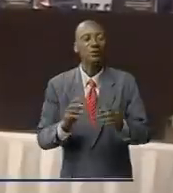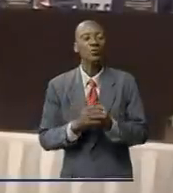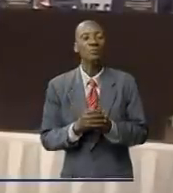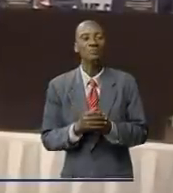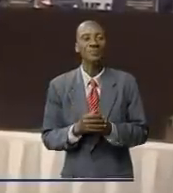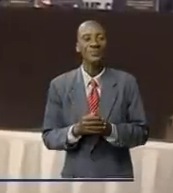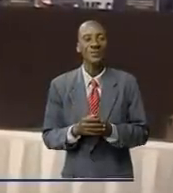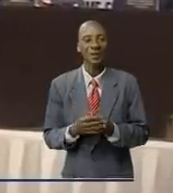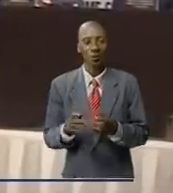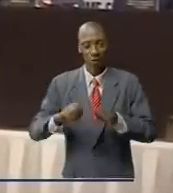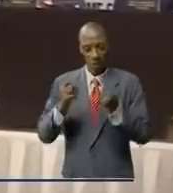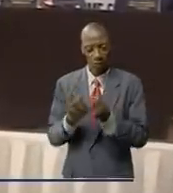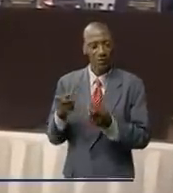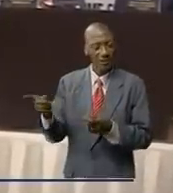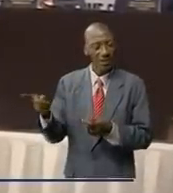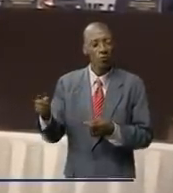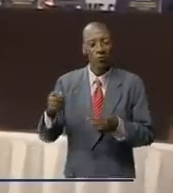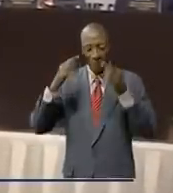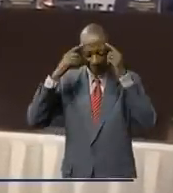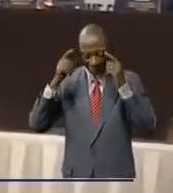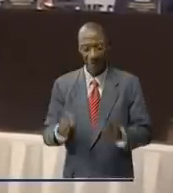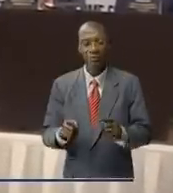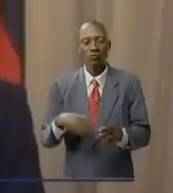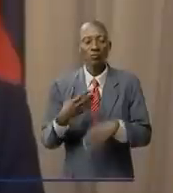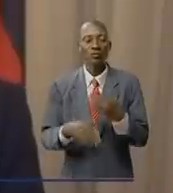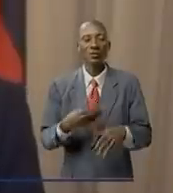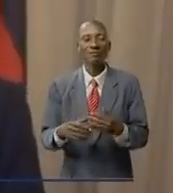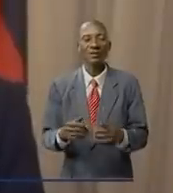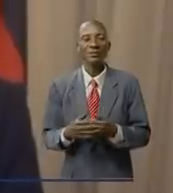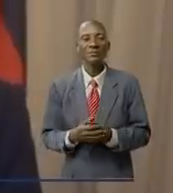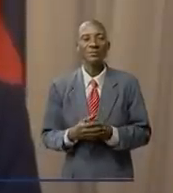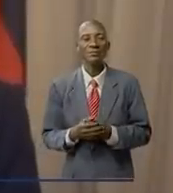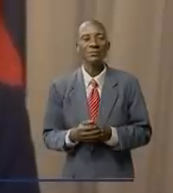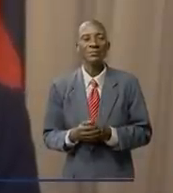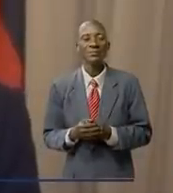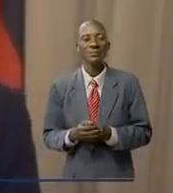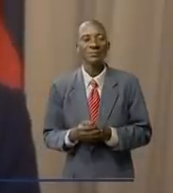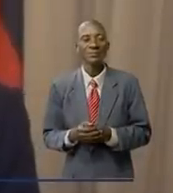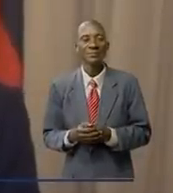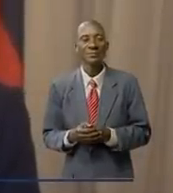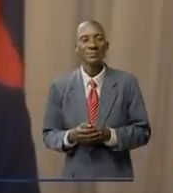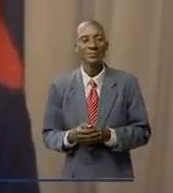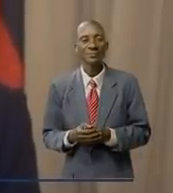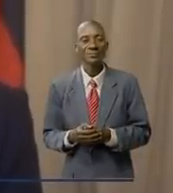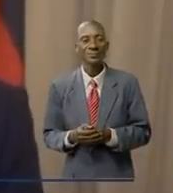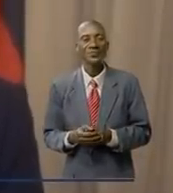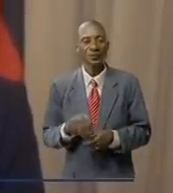de sa société à respecter les clauses du contrat. Nous avons bien planifié et